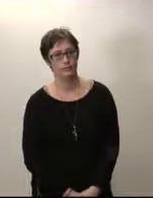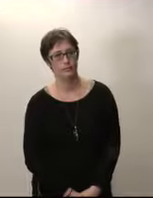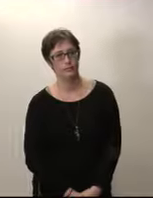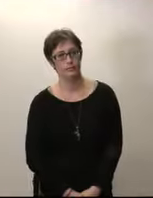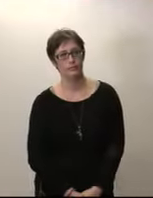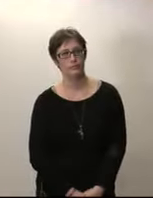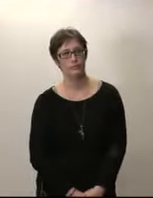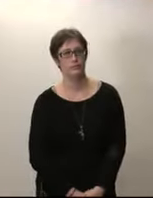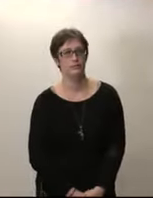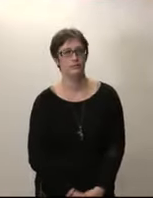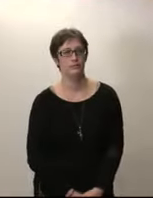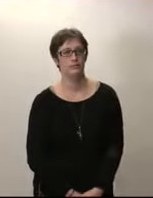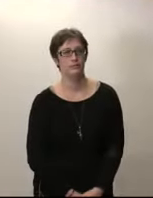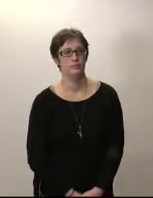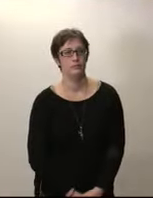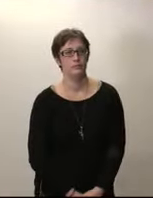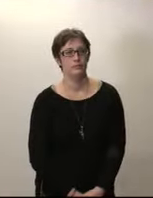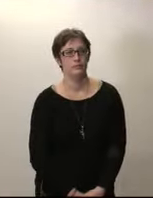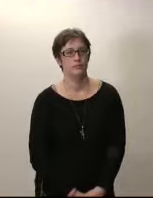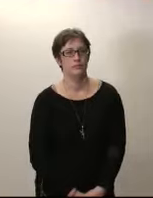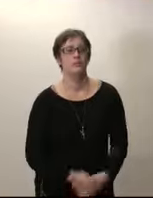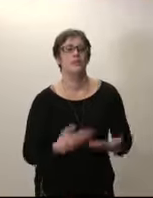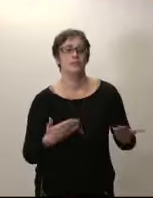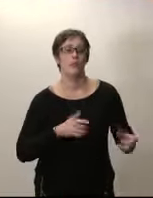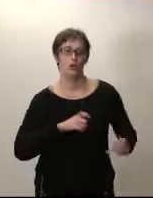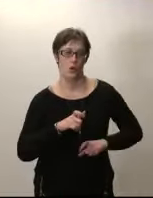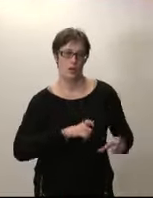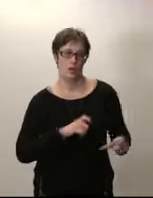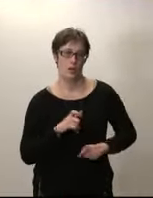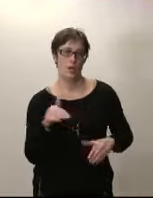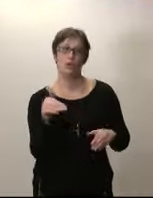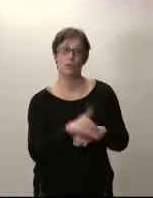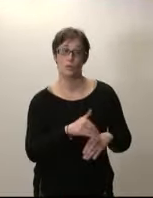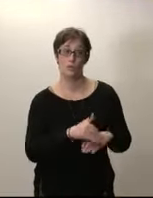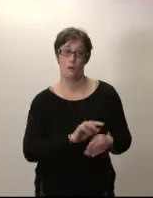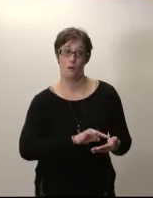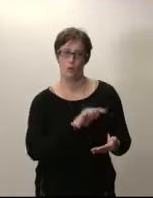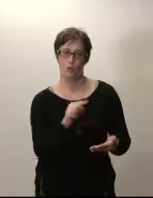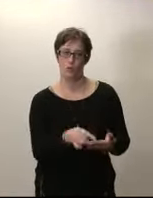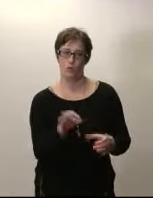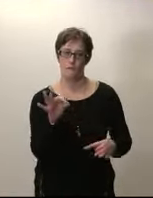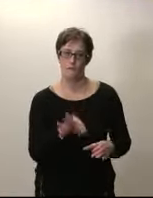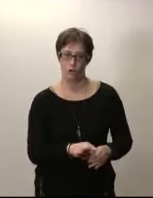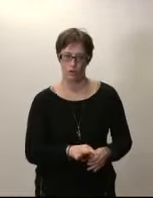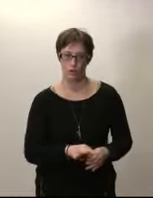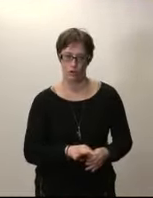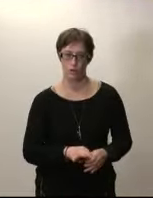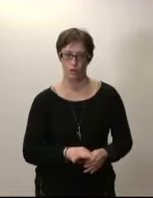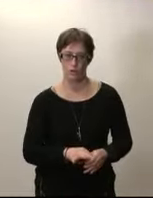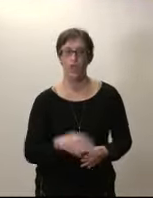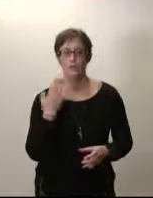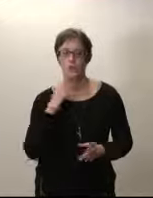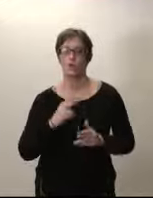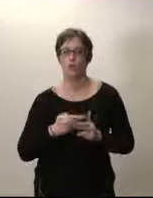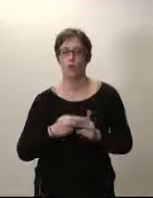Merci, M. Cuny. Mes chers collègues, ce soir, nous votons le budget. Je sais bien qu'il s'appelle budget supplémentaire, mais en réalité, nous votons le budget. J'ai entendu